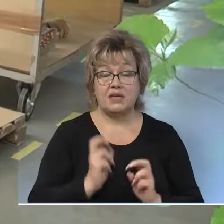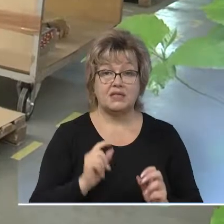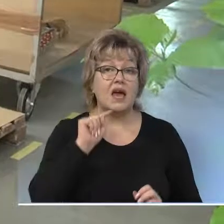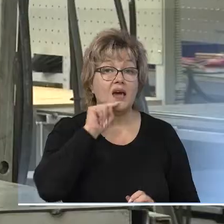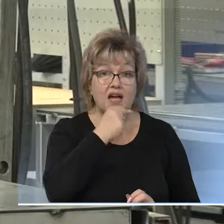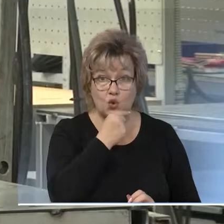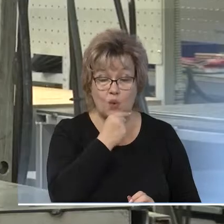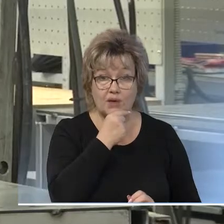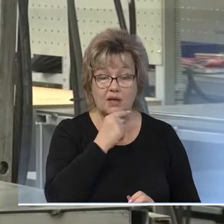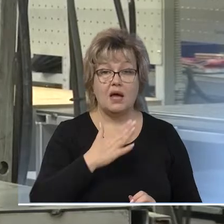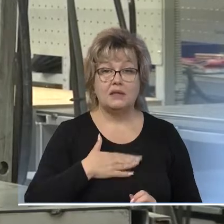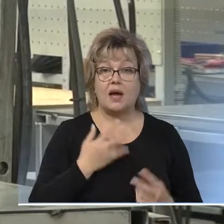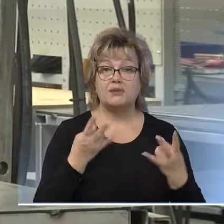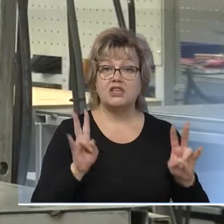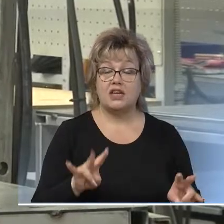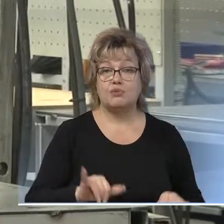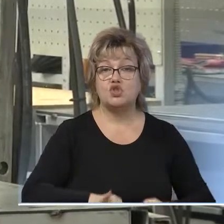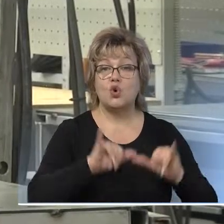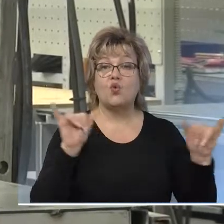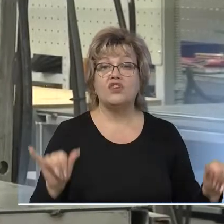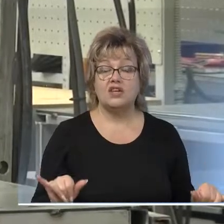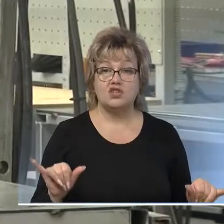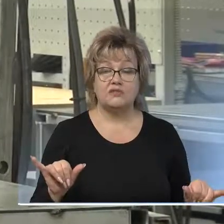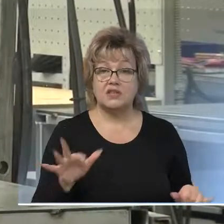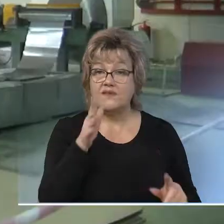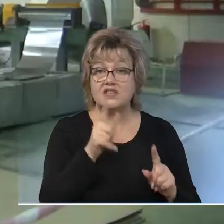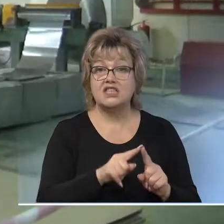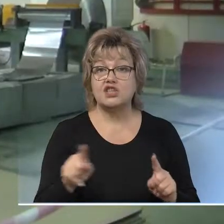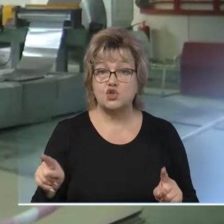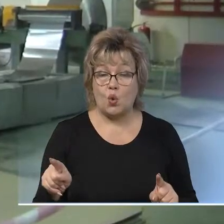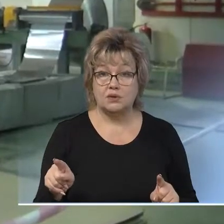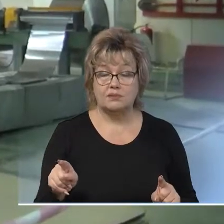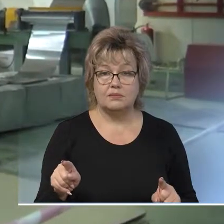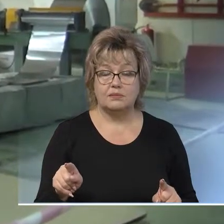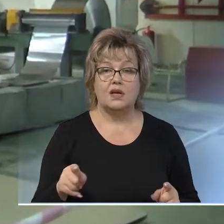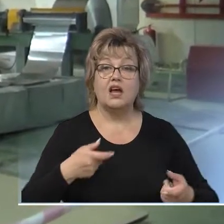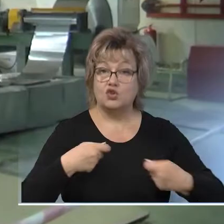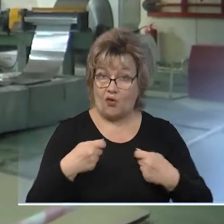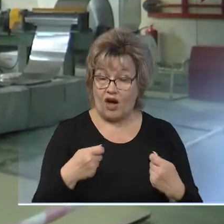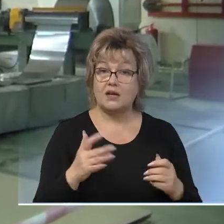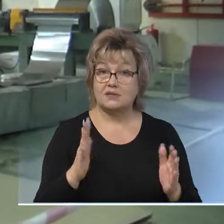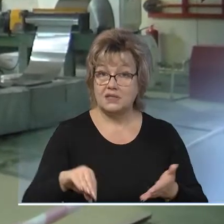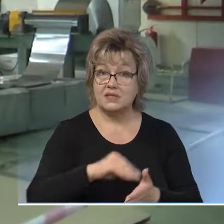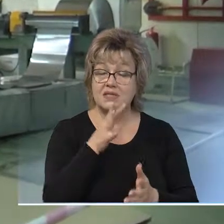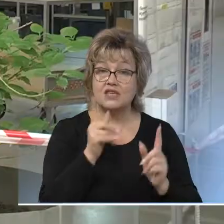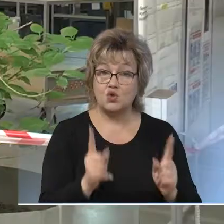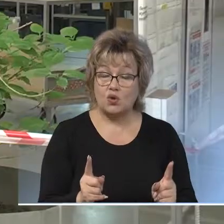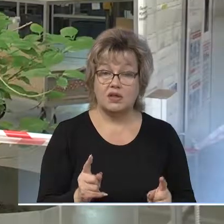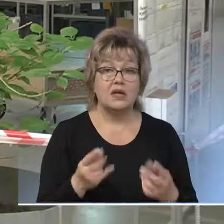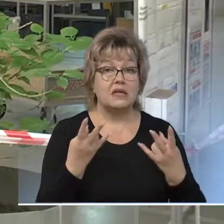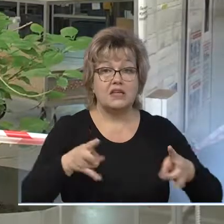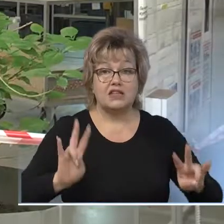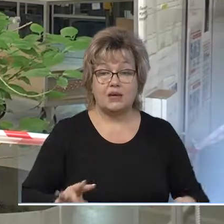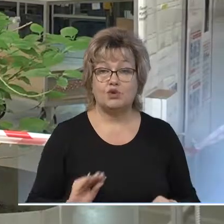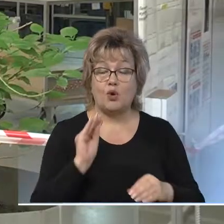предприятия экономия, то есть нам не требуется увеличивать сезон, а товар-то сезонный, не